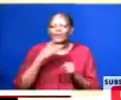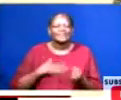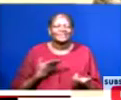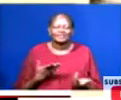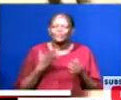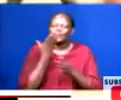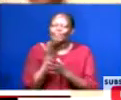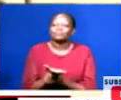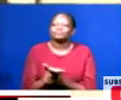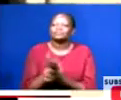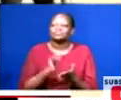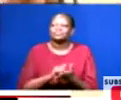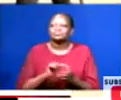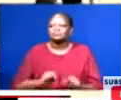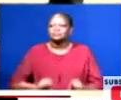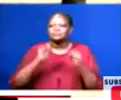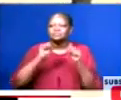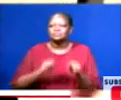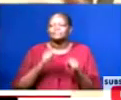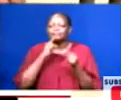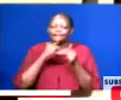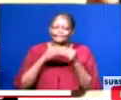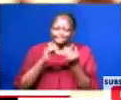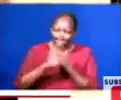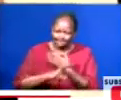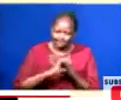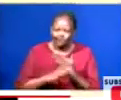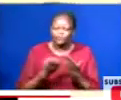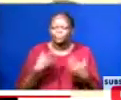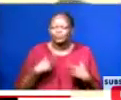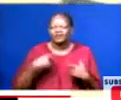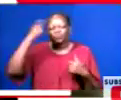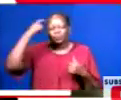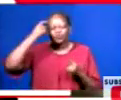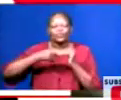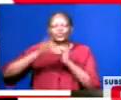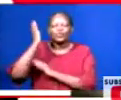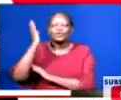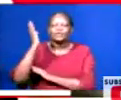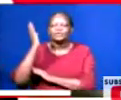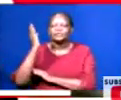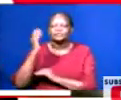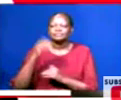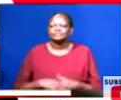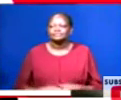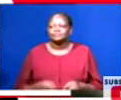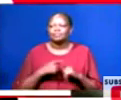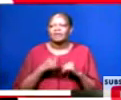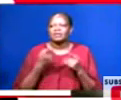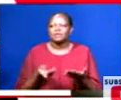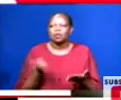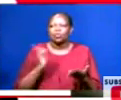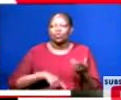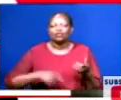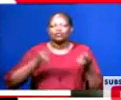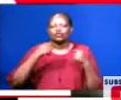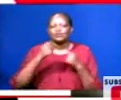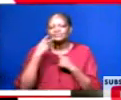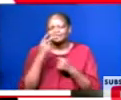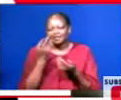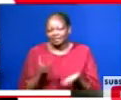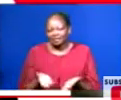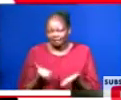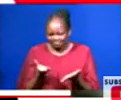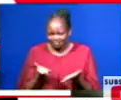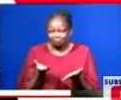tunaomba wakubwa, wale wanaongoza hii nchi, wakuwe na hekima ya Mwenyezi Mungu. But now what we are trying to see here